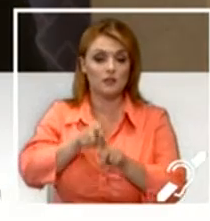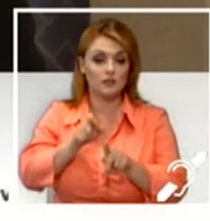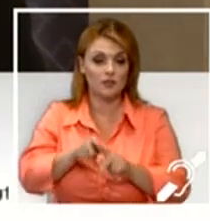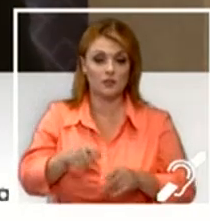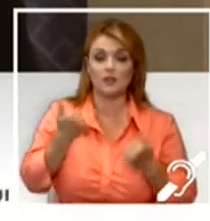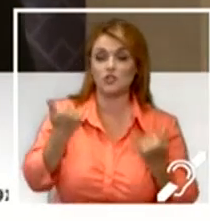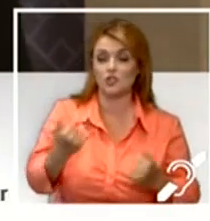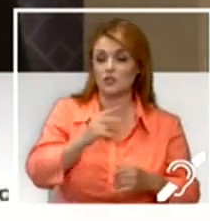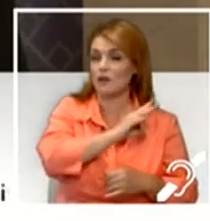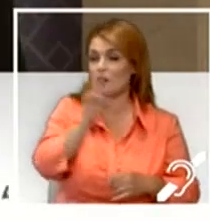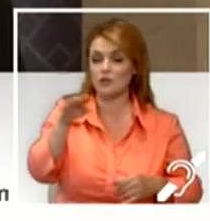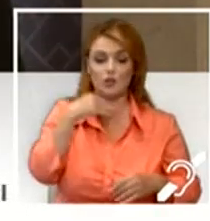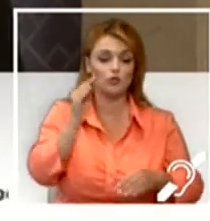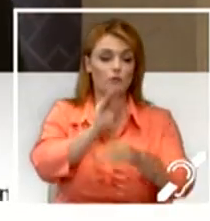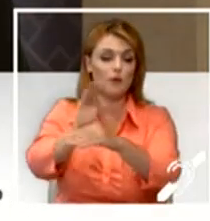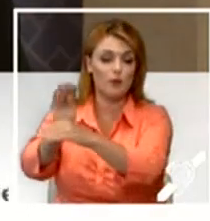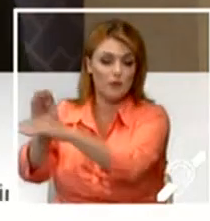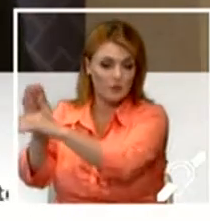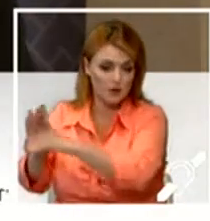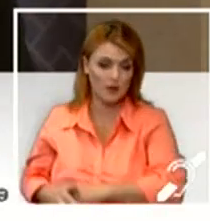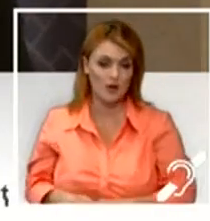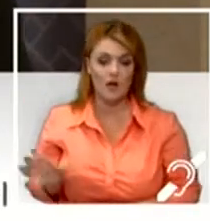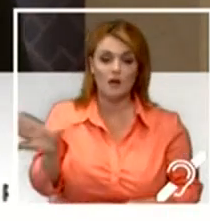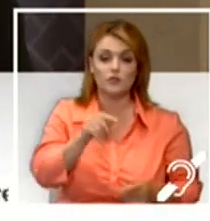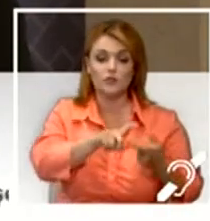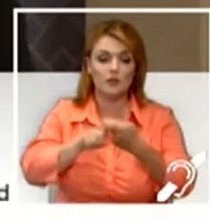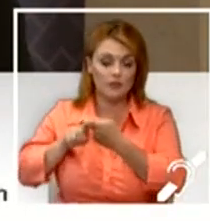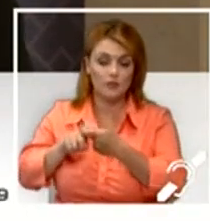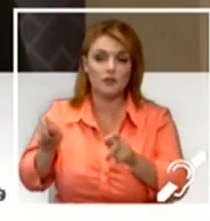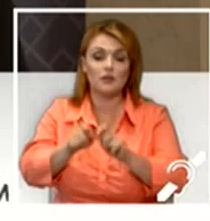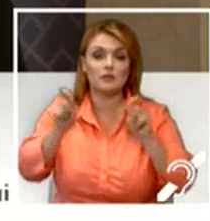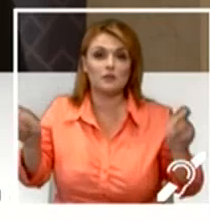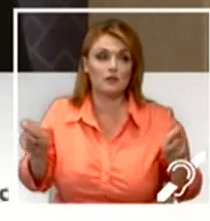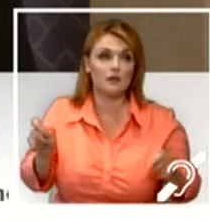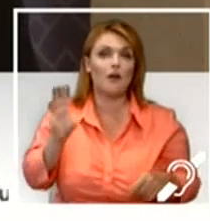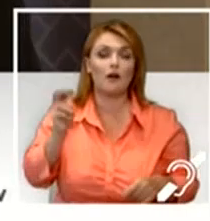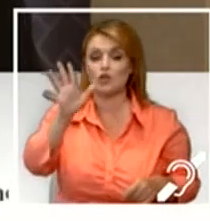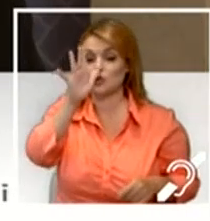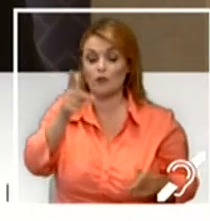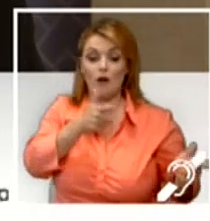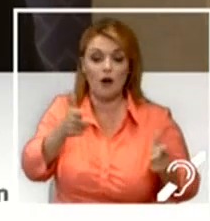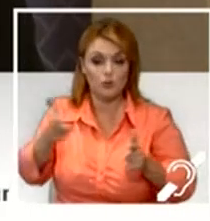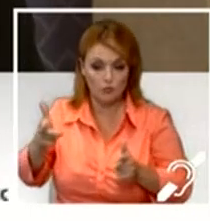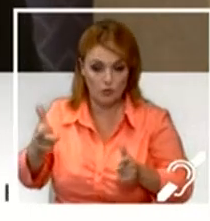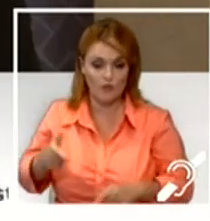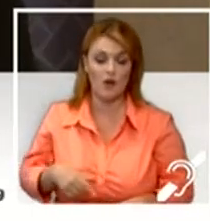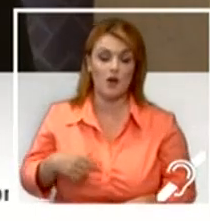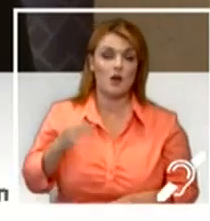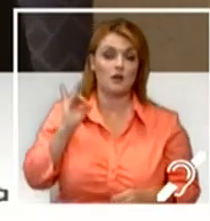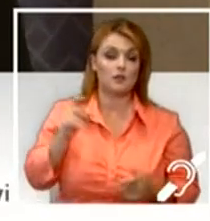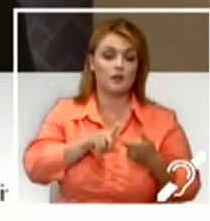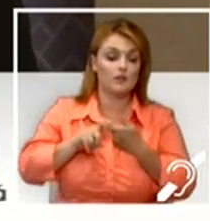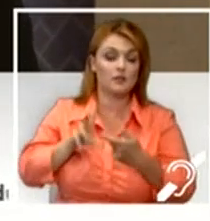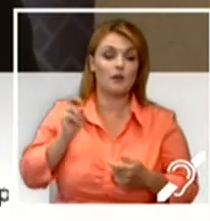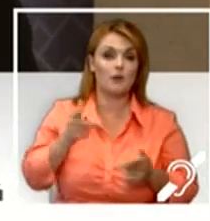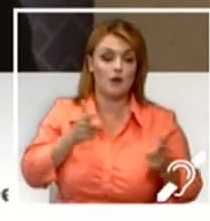comentez astăzi pe nimeni. Totul depinde de deschiderea Chișinăului, totul depinde de cât de profesionist vom negocia și